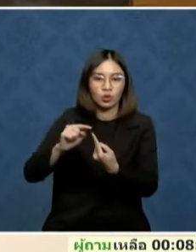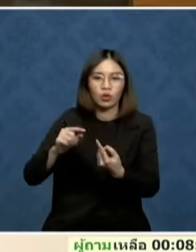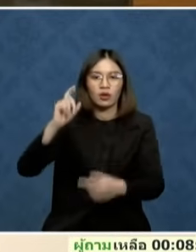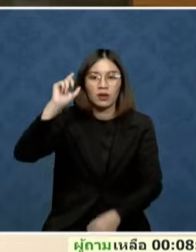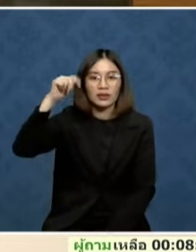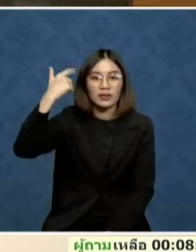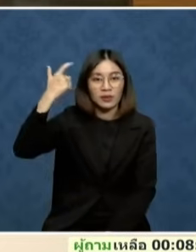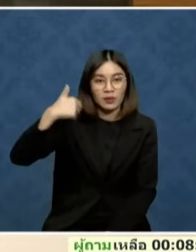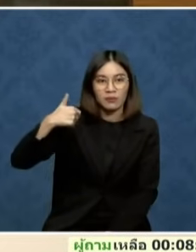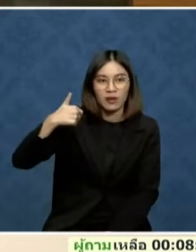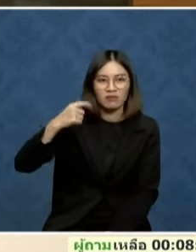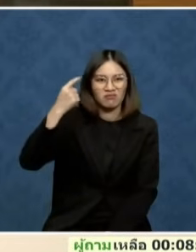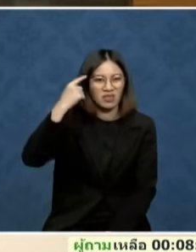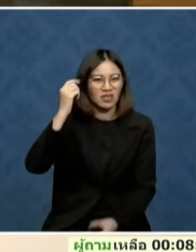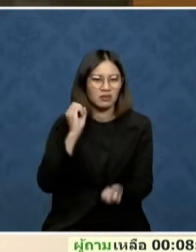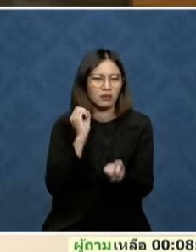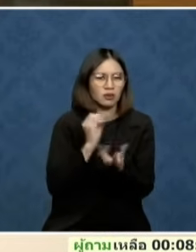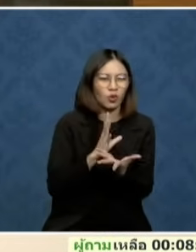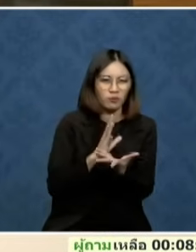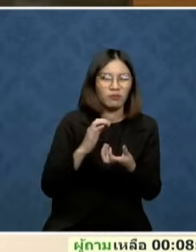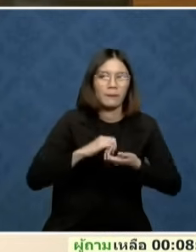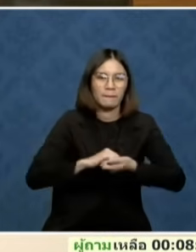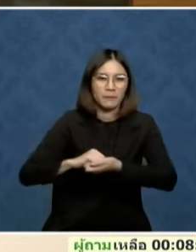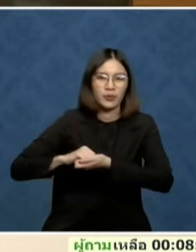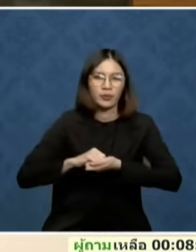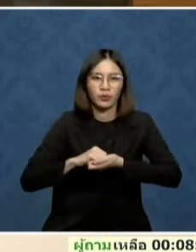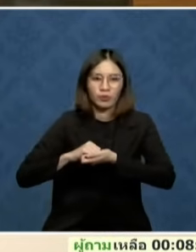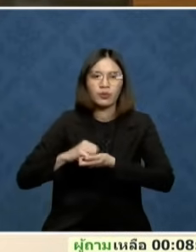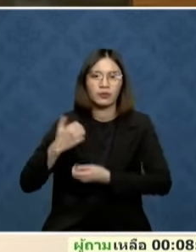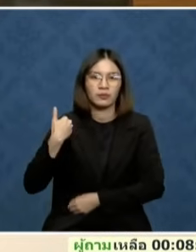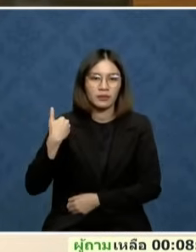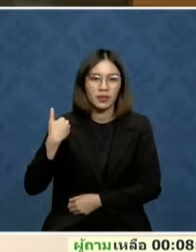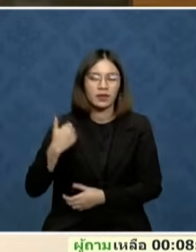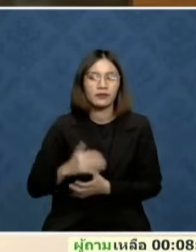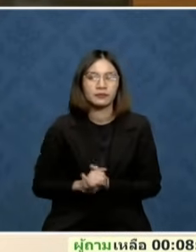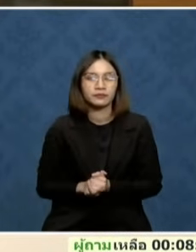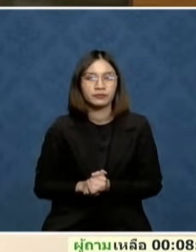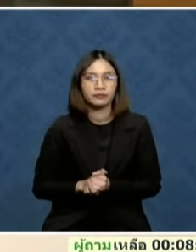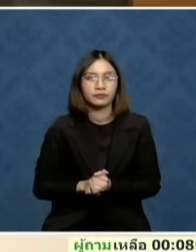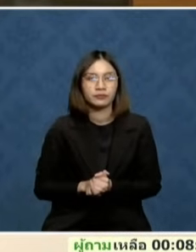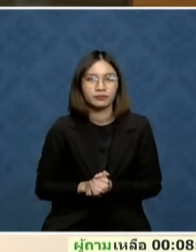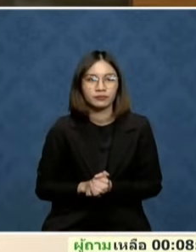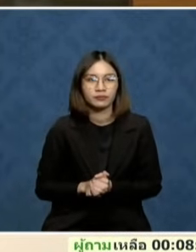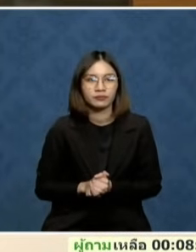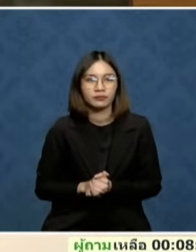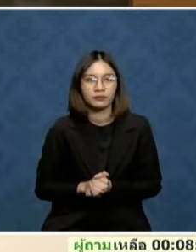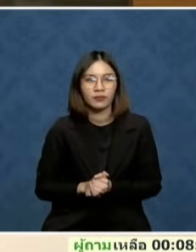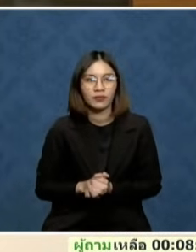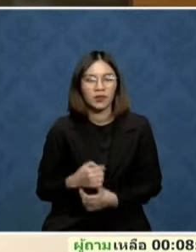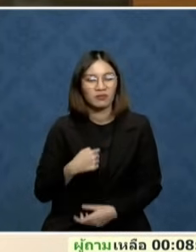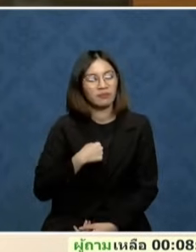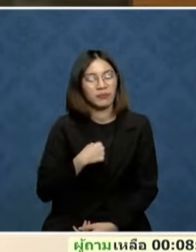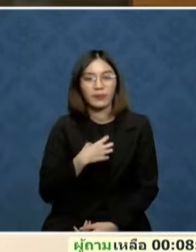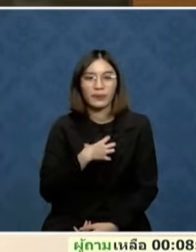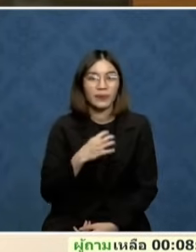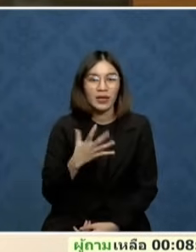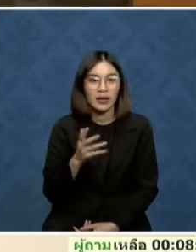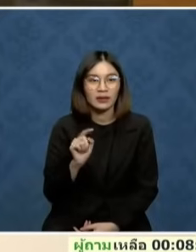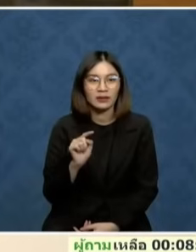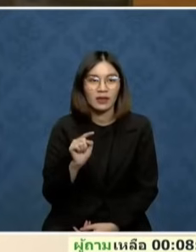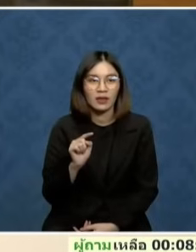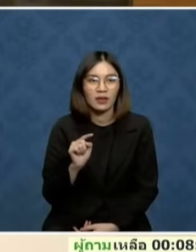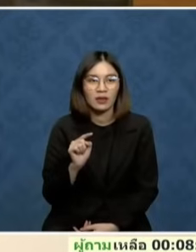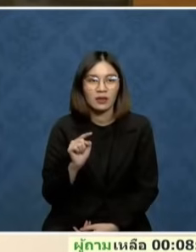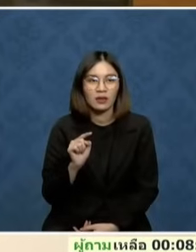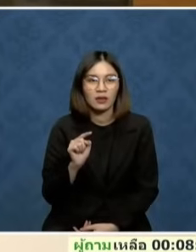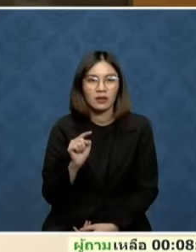าซึ่งจะไม่เป็นผลดีกับความสัมพันธ์ระหว่างประเทศและเราก็ไม่ต้องการเห็นความ